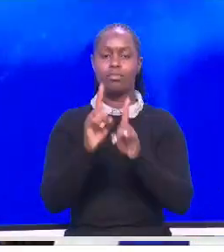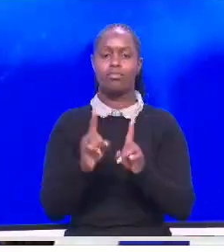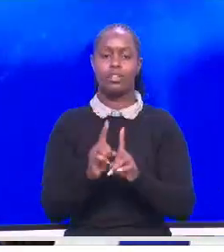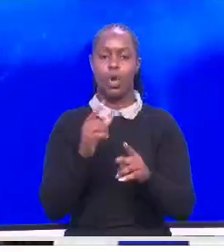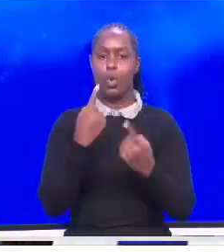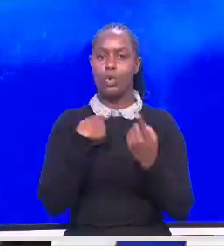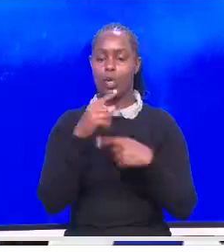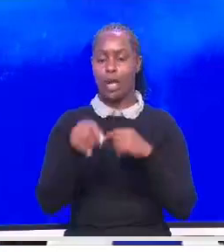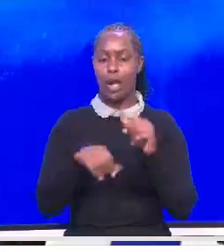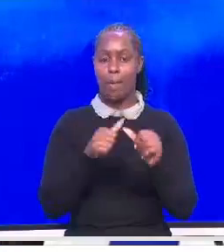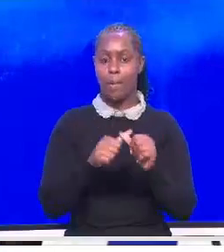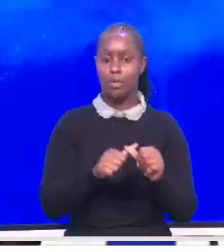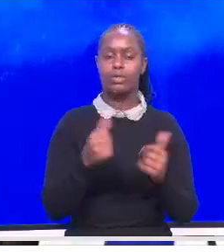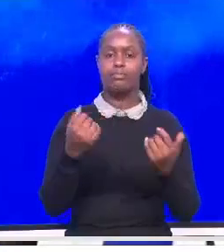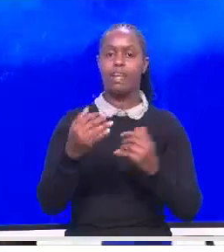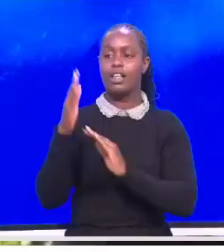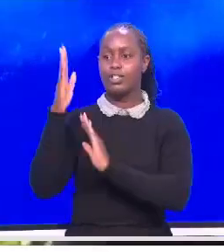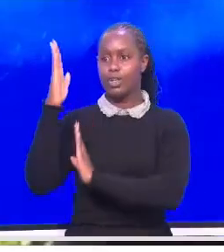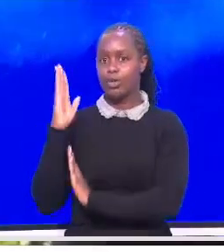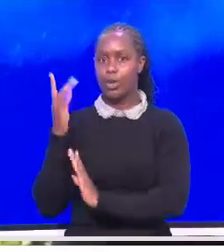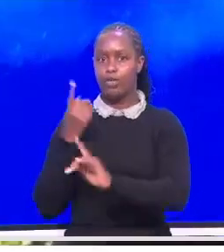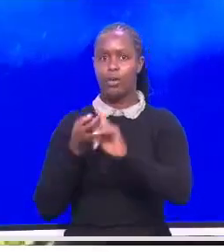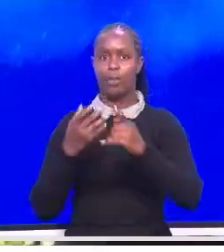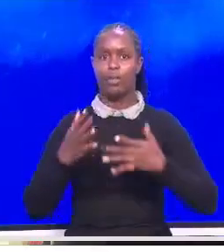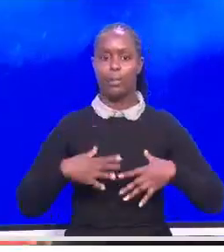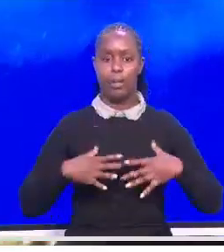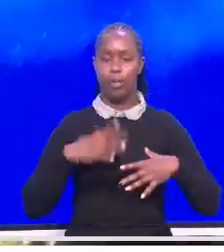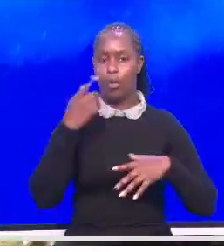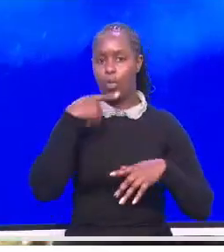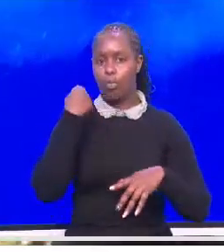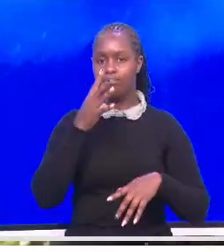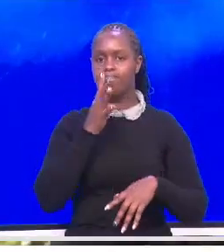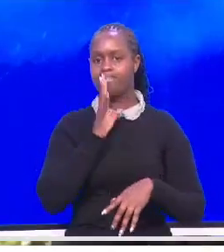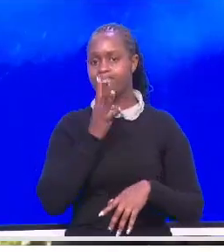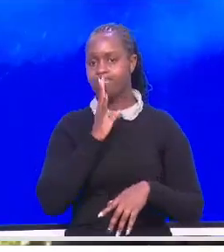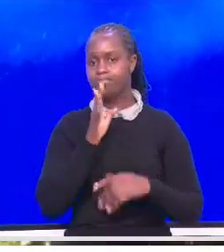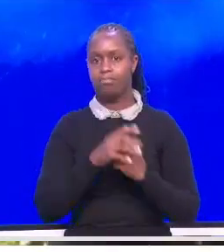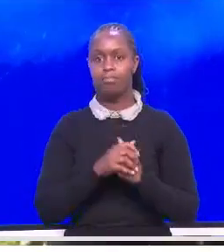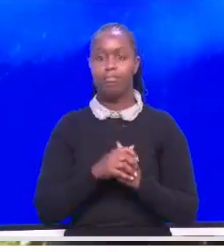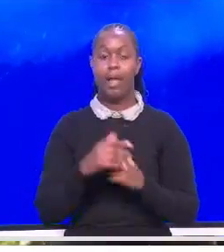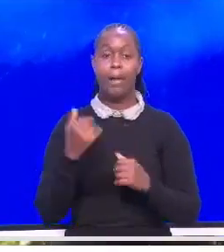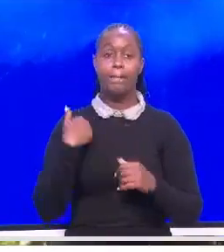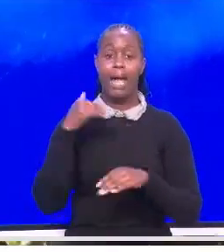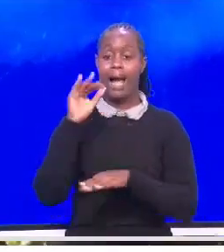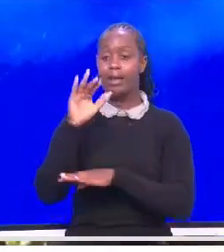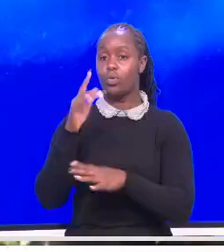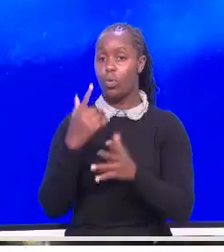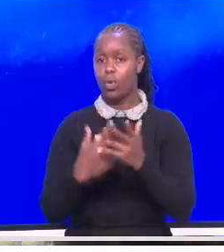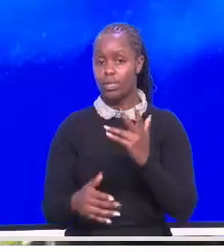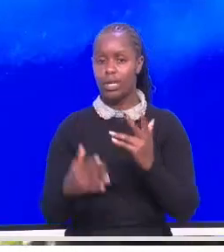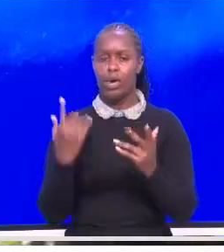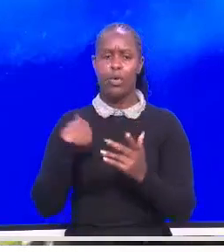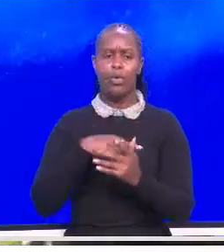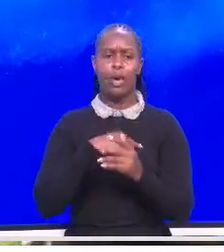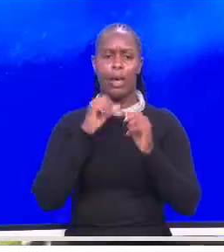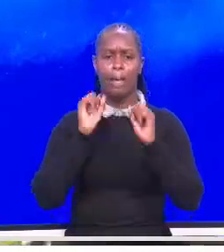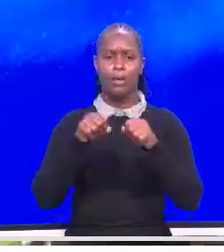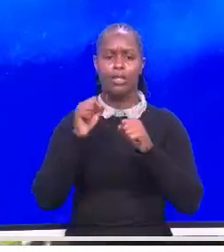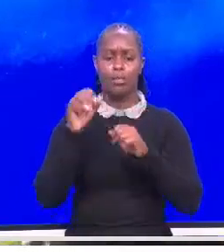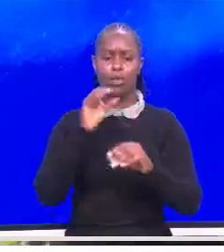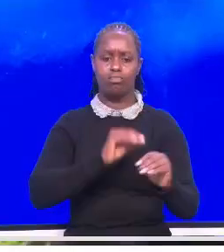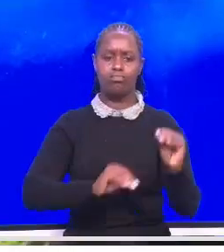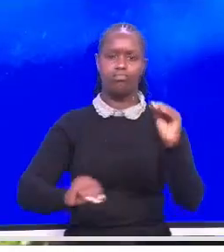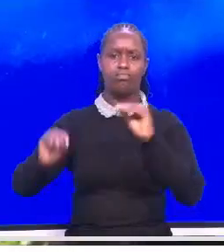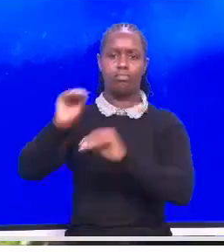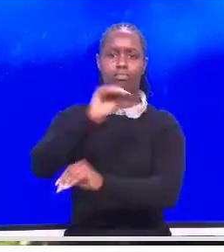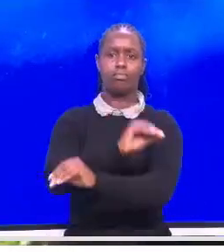usalama likishamiri miongoni mwa wananchi. Mimi nakuomba ya kwamba tuweze kupiga reshuffle, tuweze kufanya overhaul ya